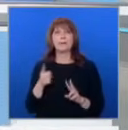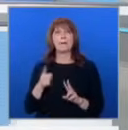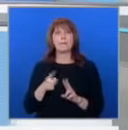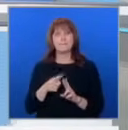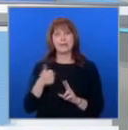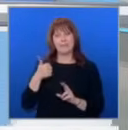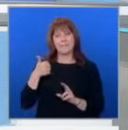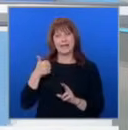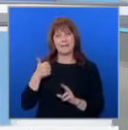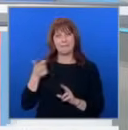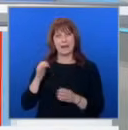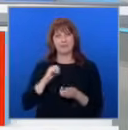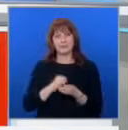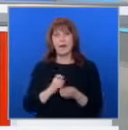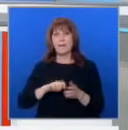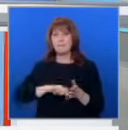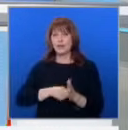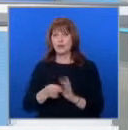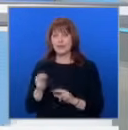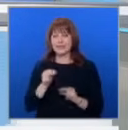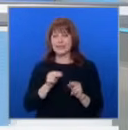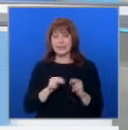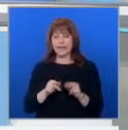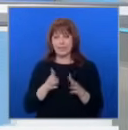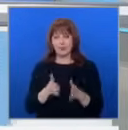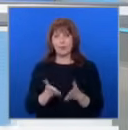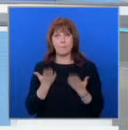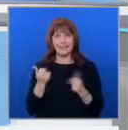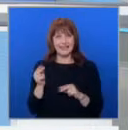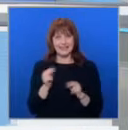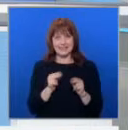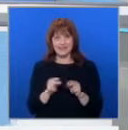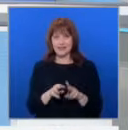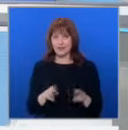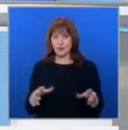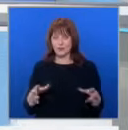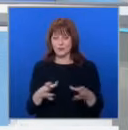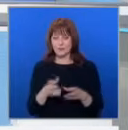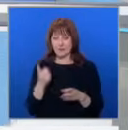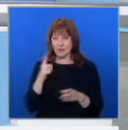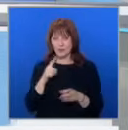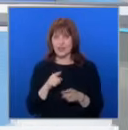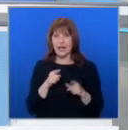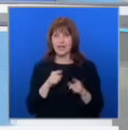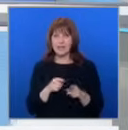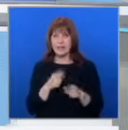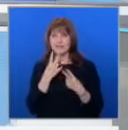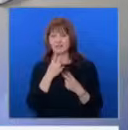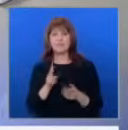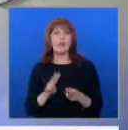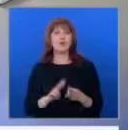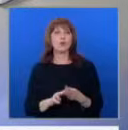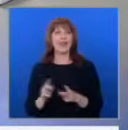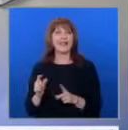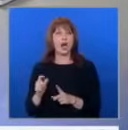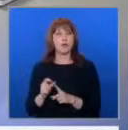20, където приключи заседанието на парламентарната група на БСП за България преди заседанието на Народното събрание утре. Там е Виолета Русенова,